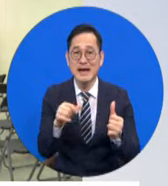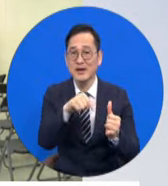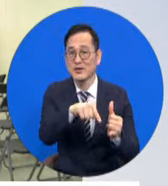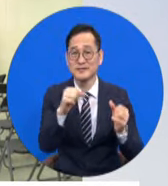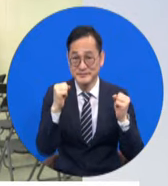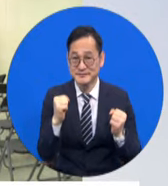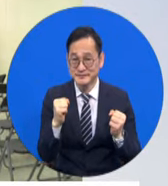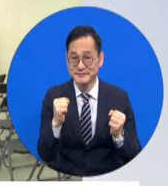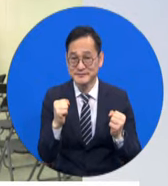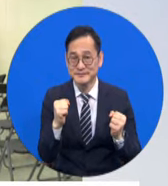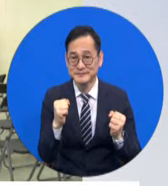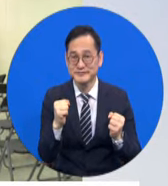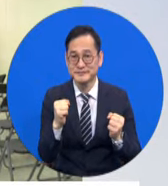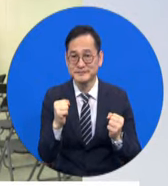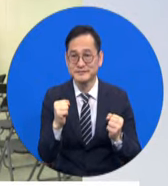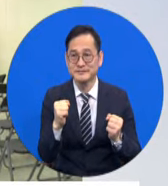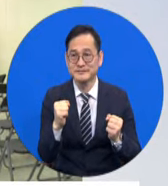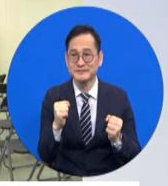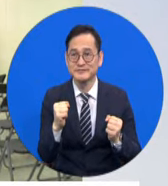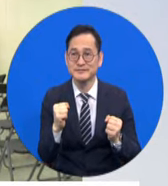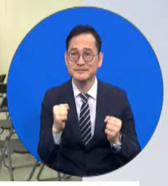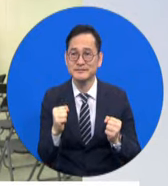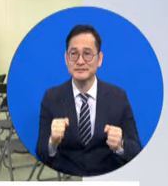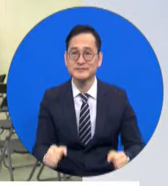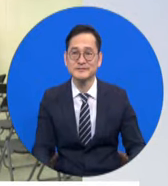나가 있는데 어디부터 연결할까요?